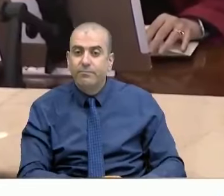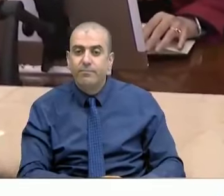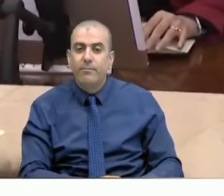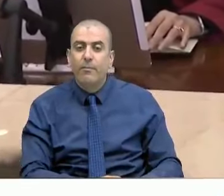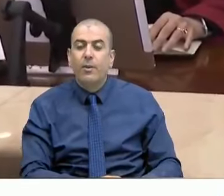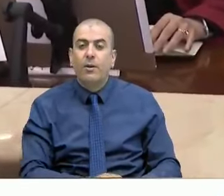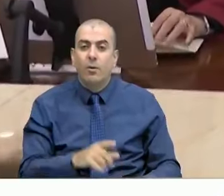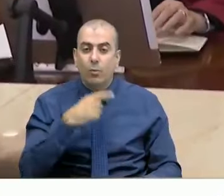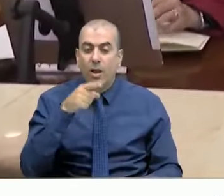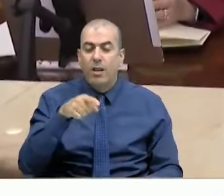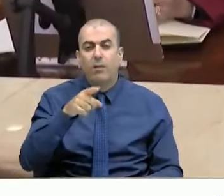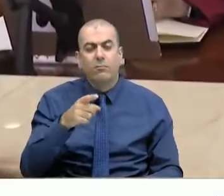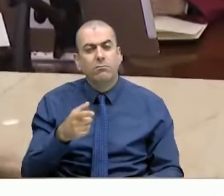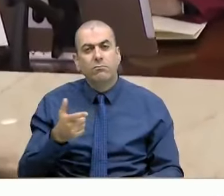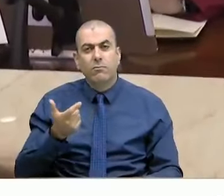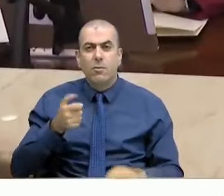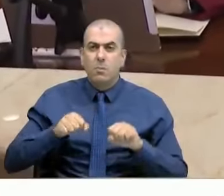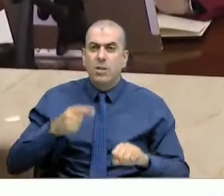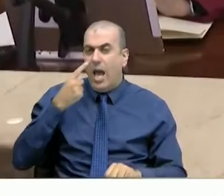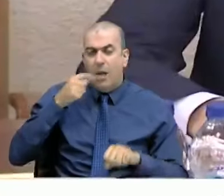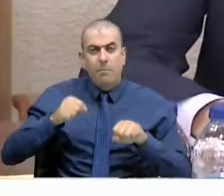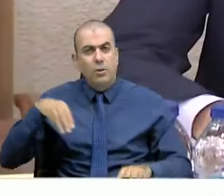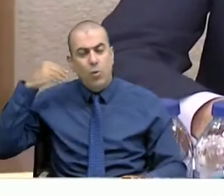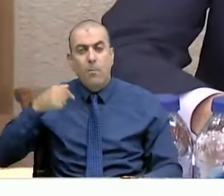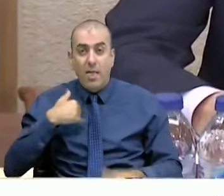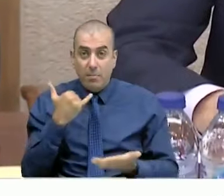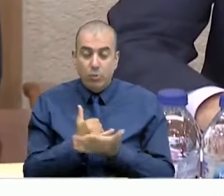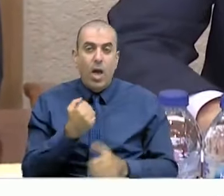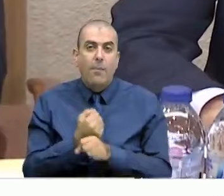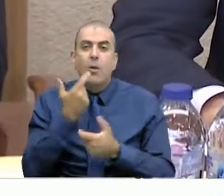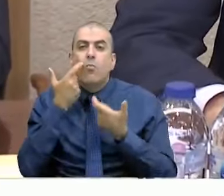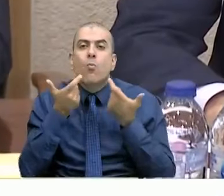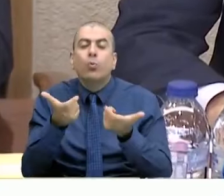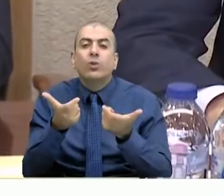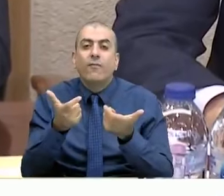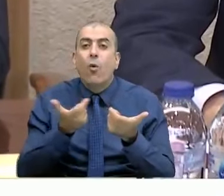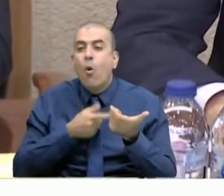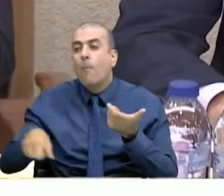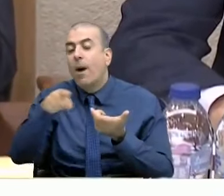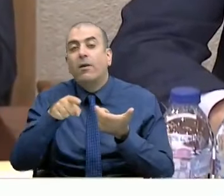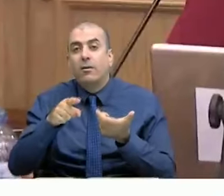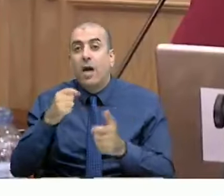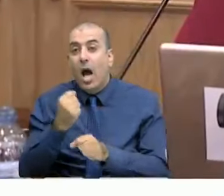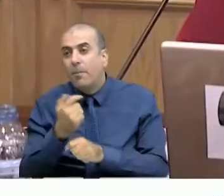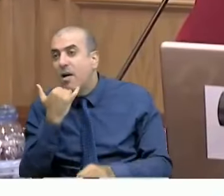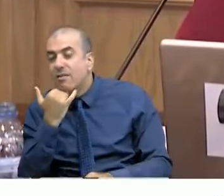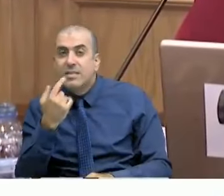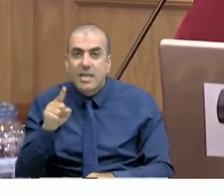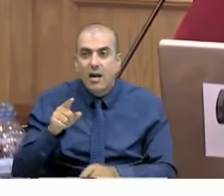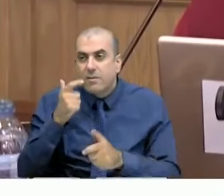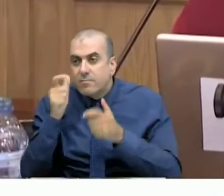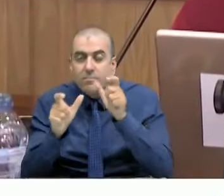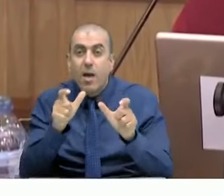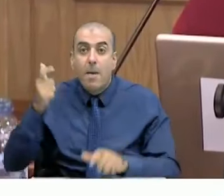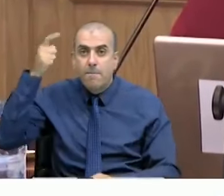الدستوريه وانشطته التشريعيه والرقاب الى جانب رؤيه جلاله الملك عبد الله الثاني في مسارات التحديث السياسي والاصلاح الاداري